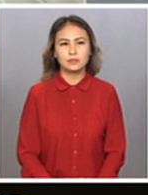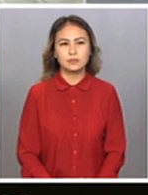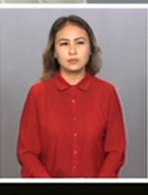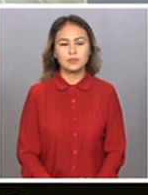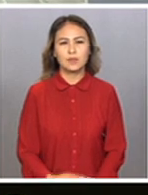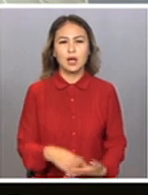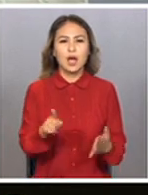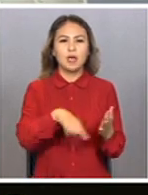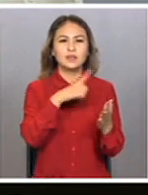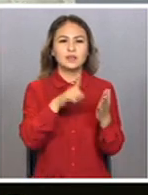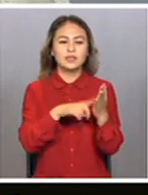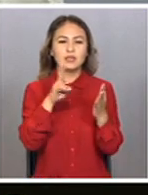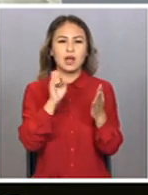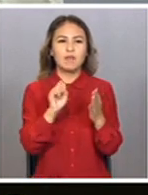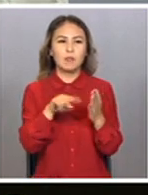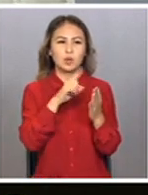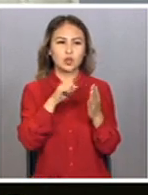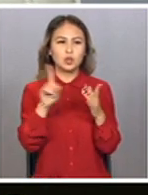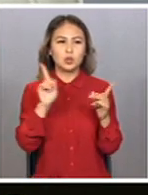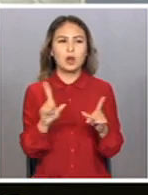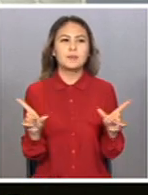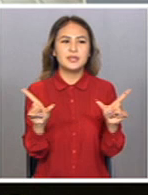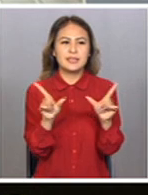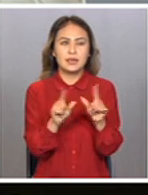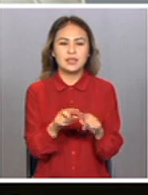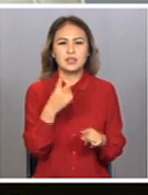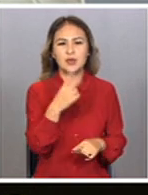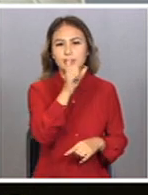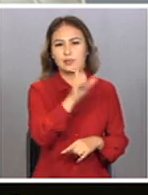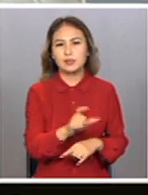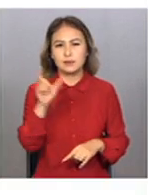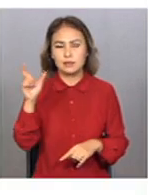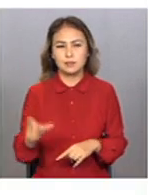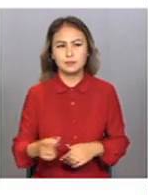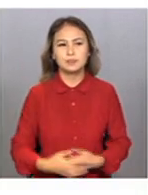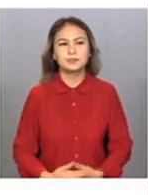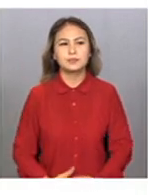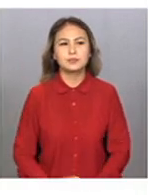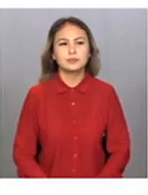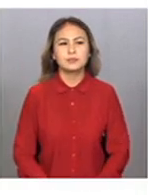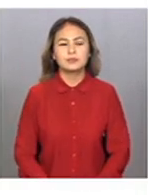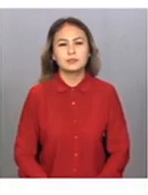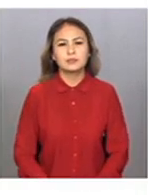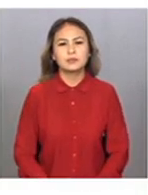Ответьте на вопрос. Что объединяет два текста?